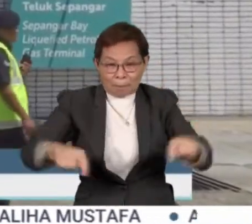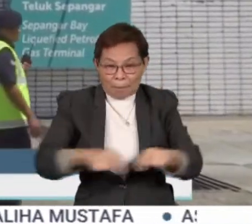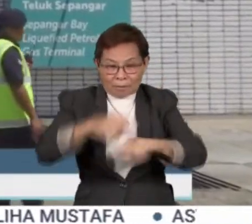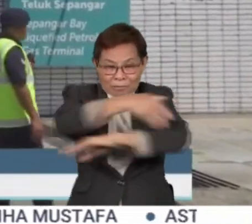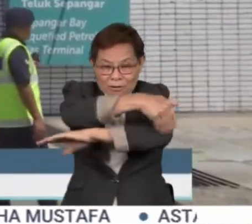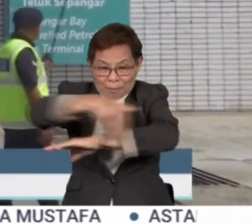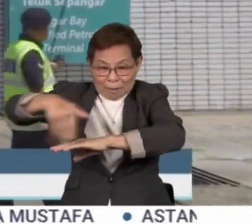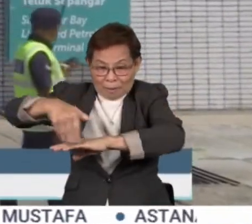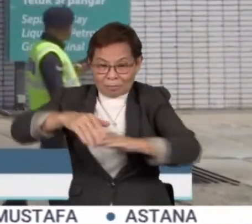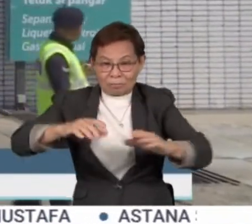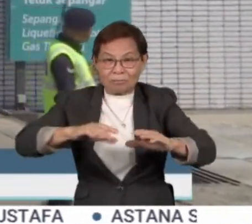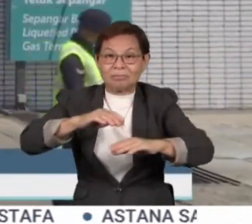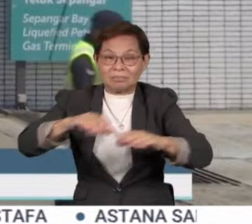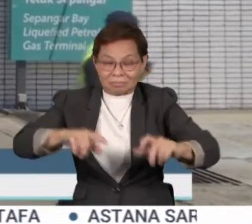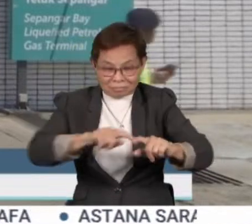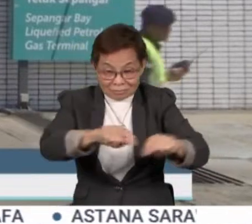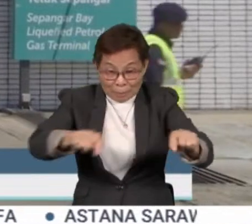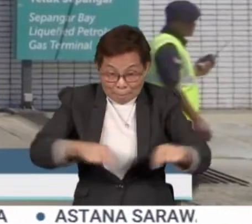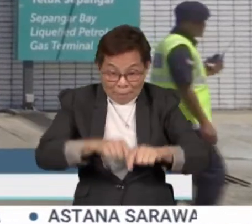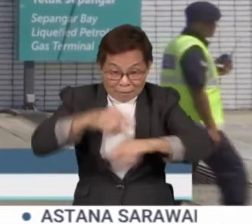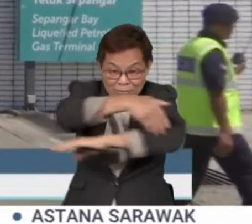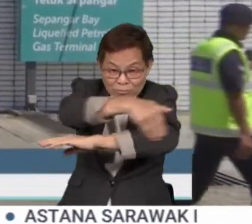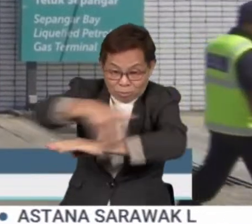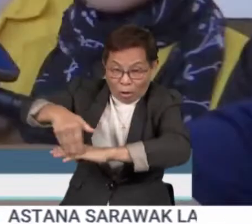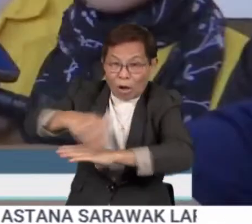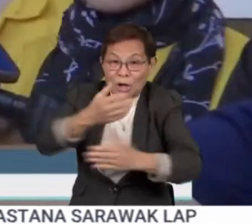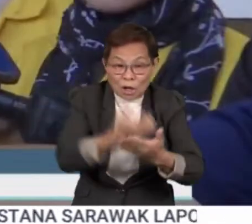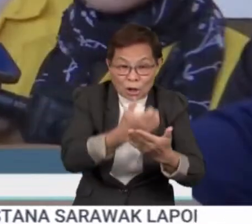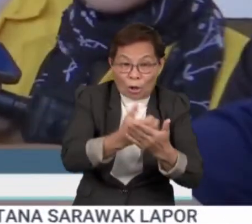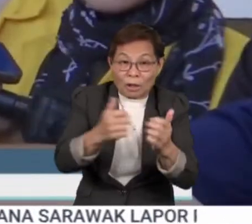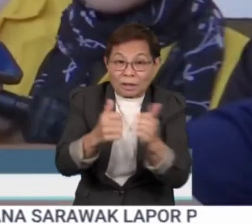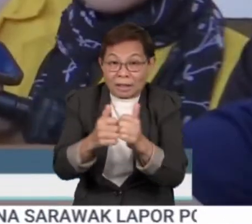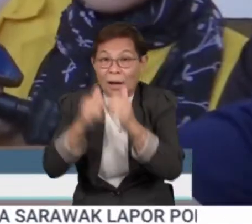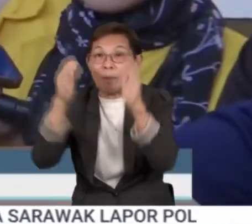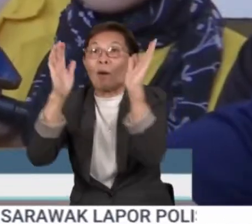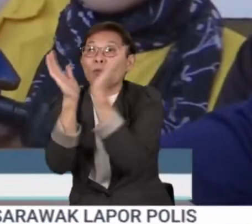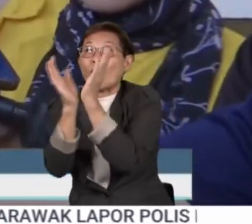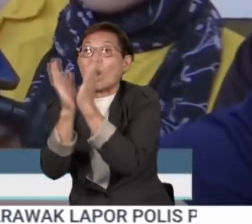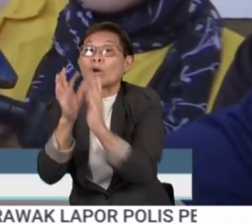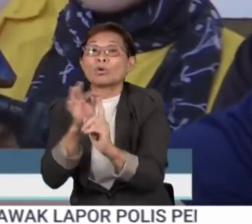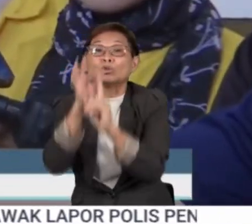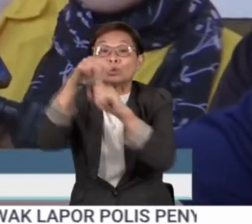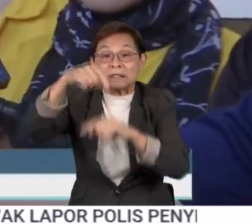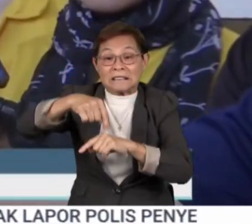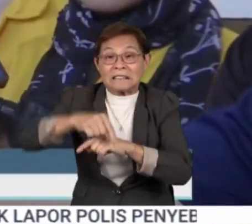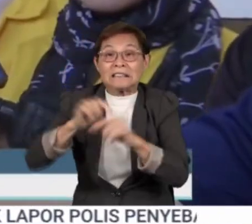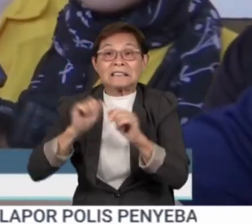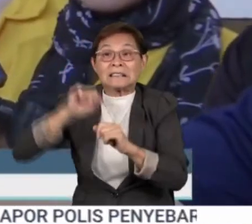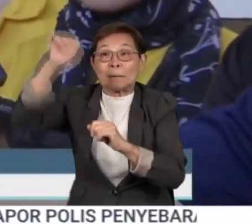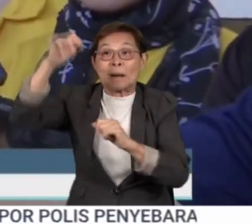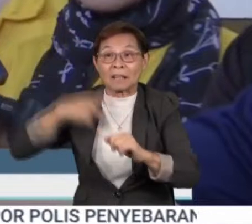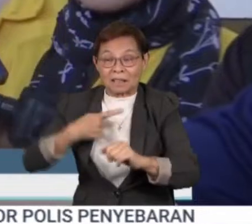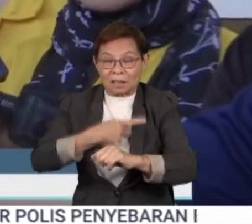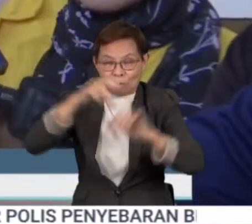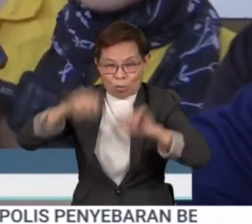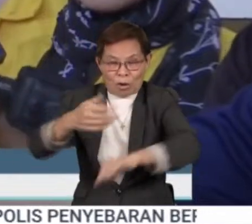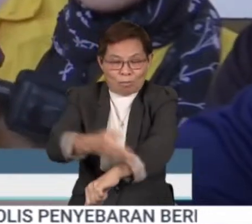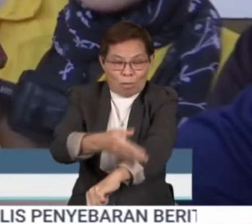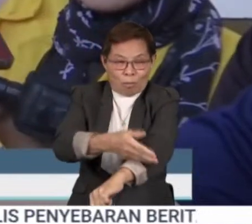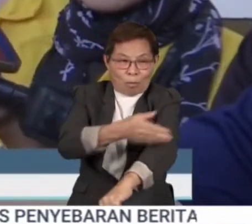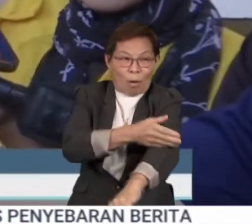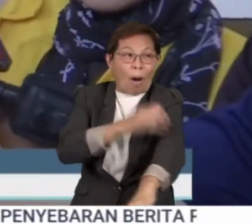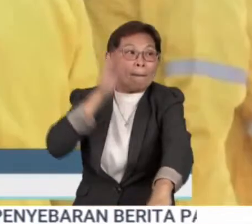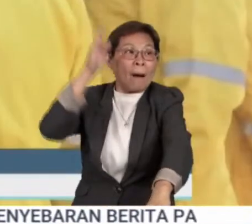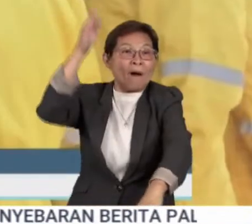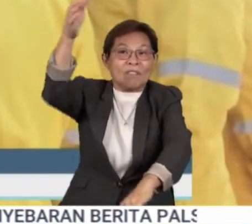sempadan ekonomi di antara Brunei dan Malaysia khususnya Sabah ini dapat kita pertingkatkan pada